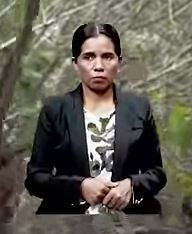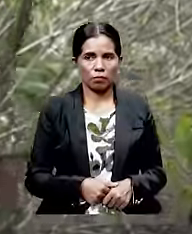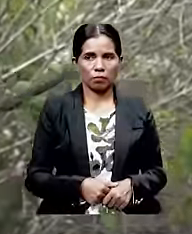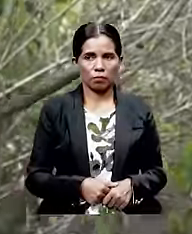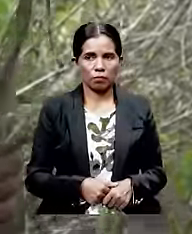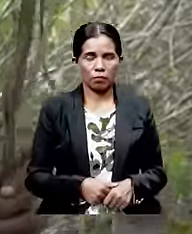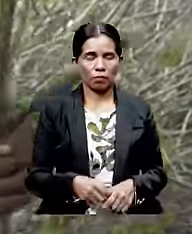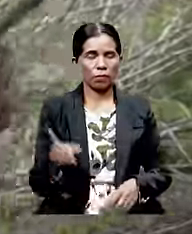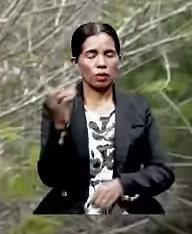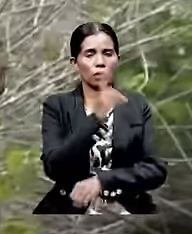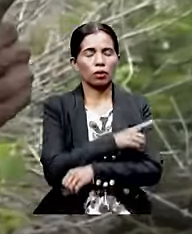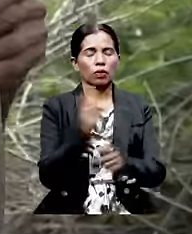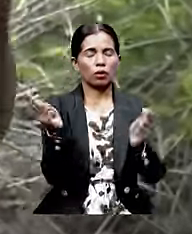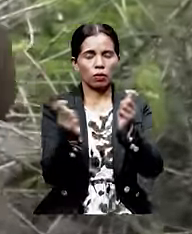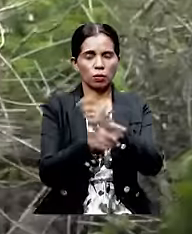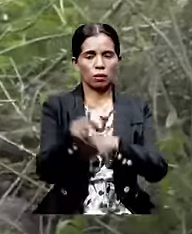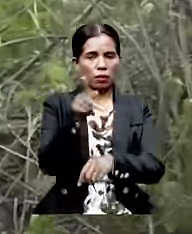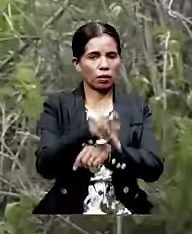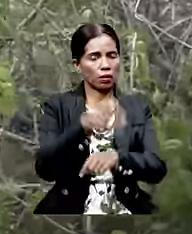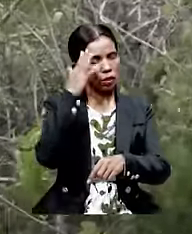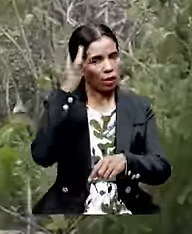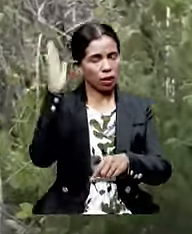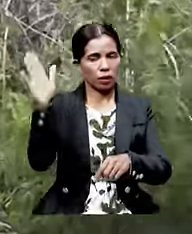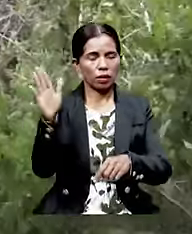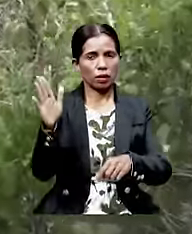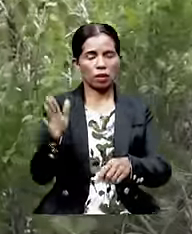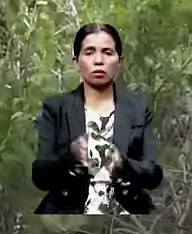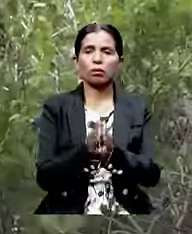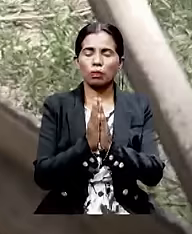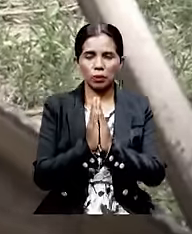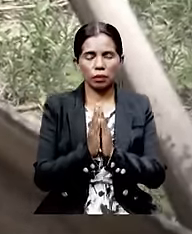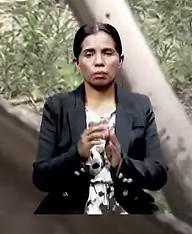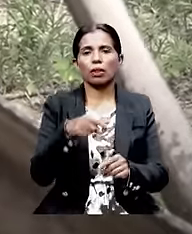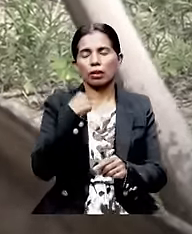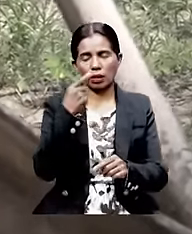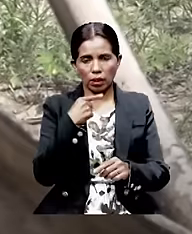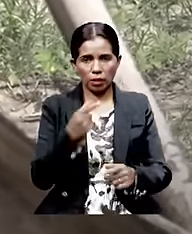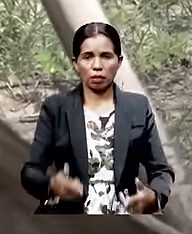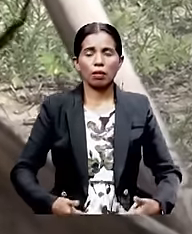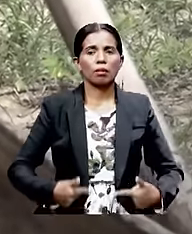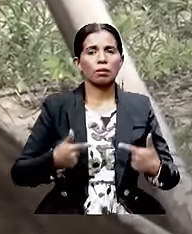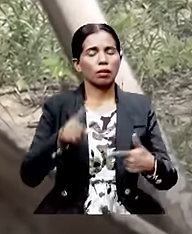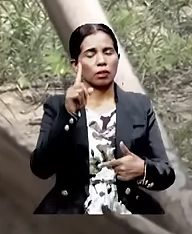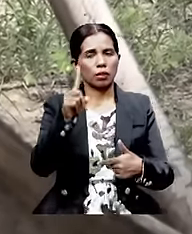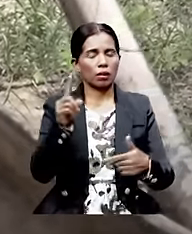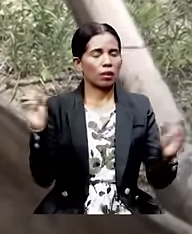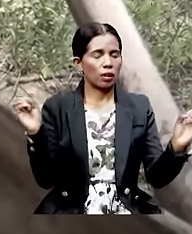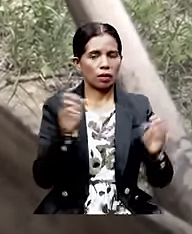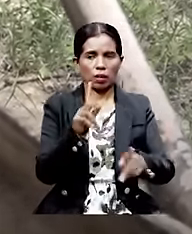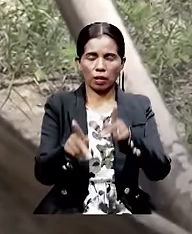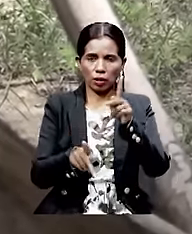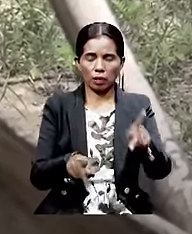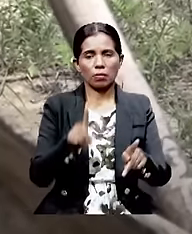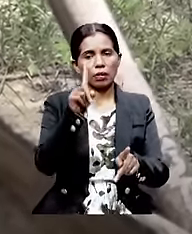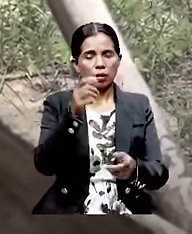Loron truka bakalang nebela hatene atu sadere lo sebase. Moris mesak la iha ema ruma mai